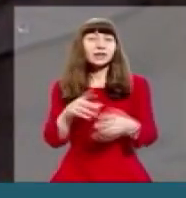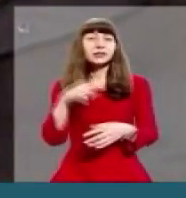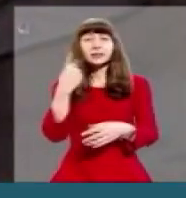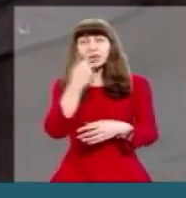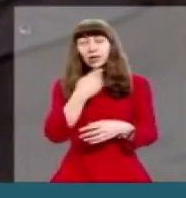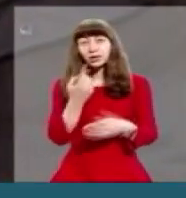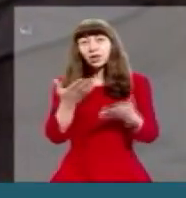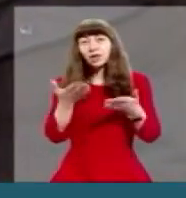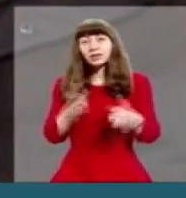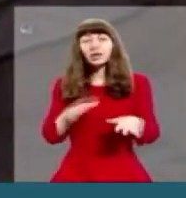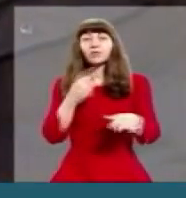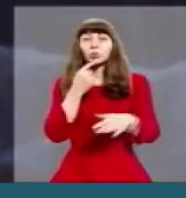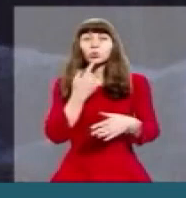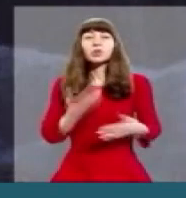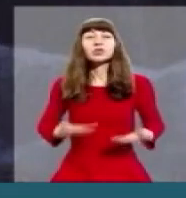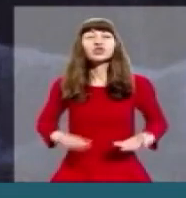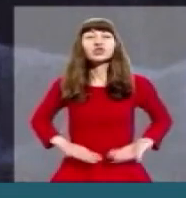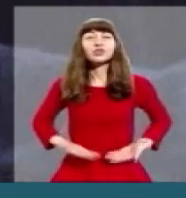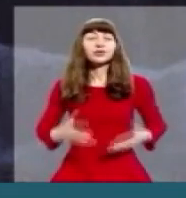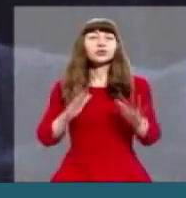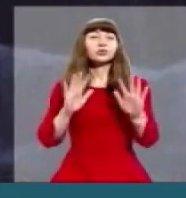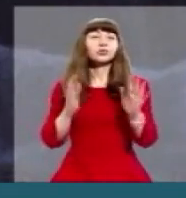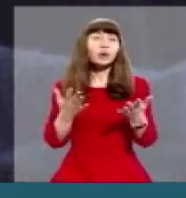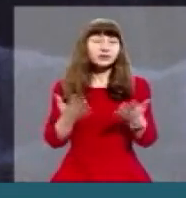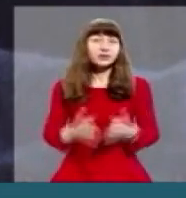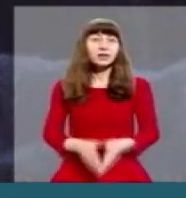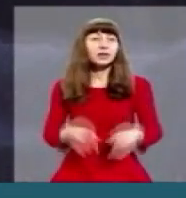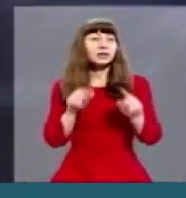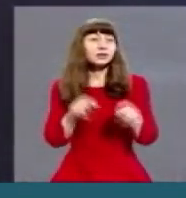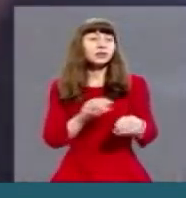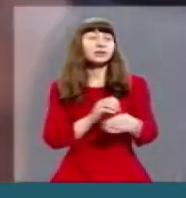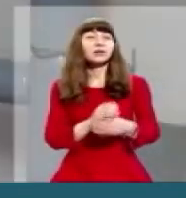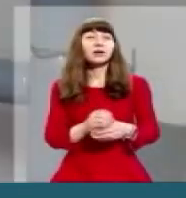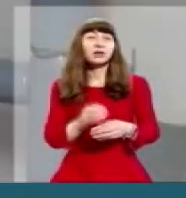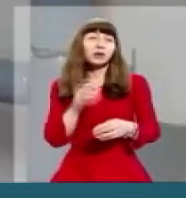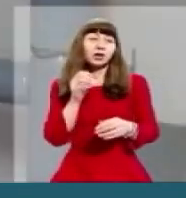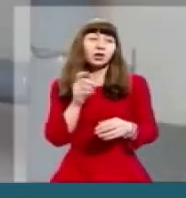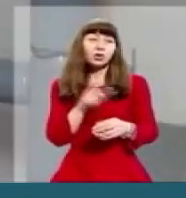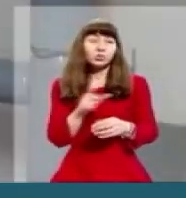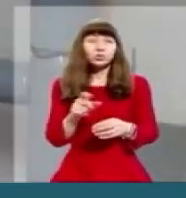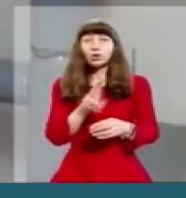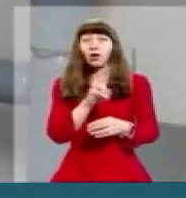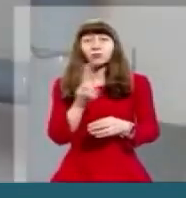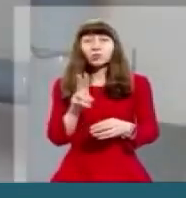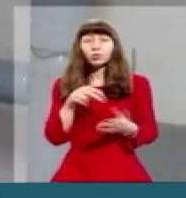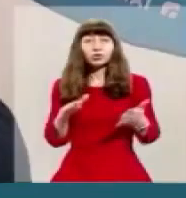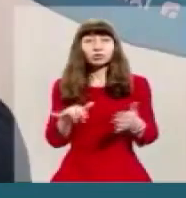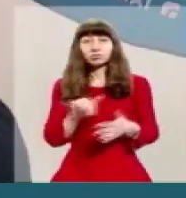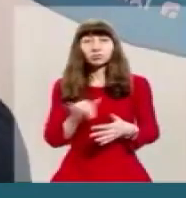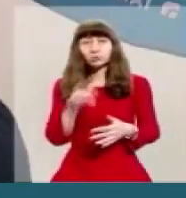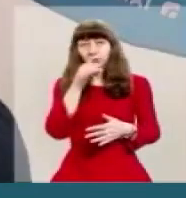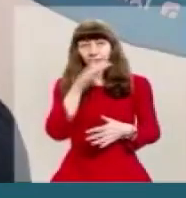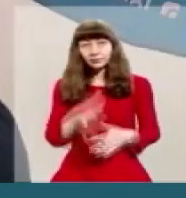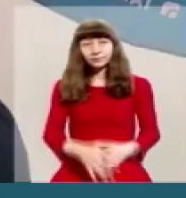лиц, оказавшихся в трудной жизненной ситуации. Здесь оказываются те, кому больше некуда идти.